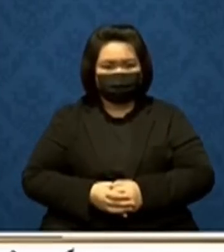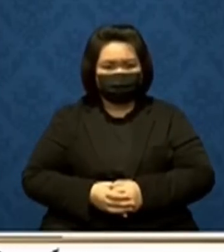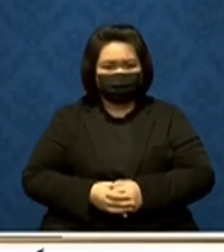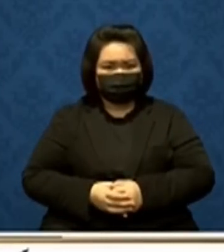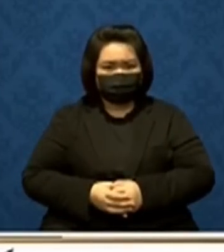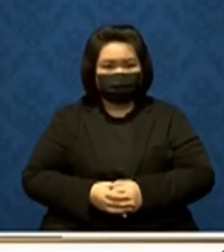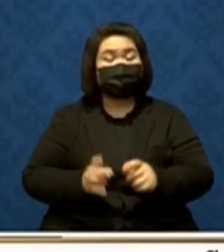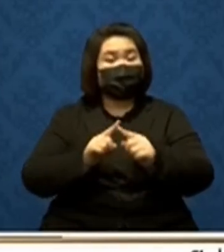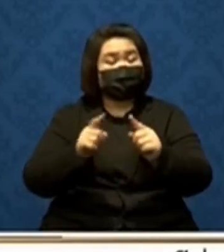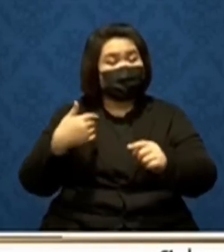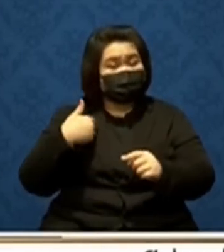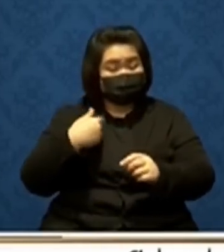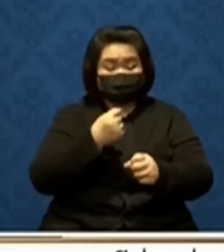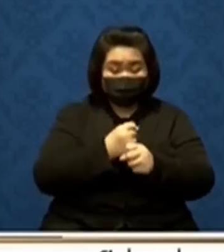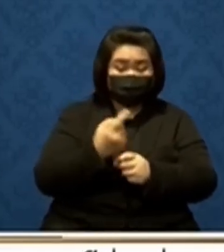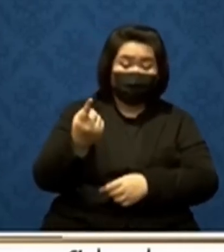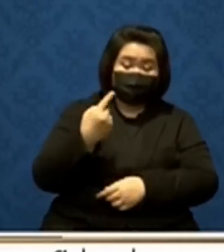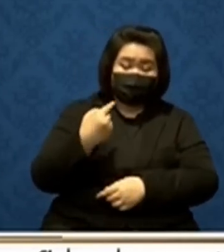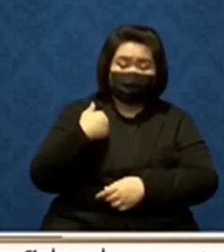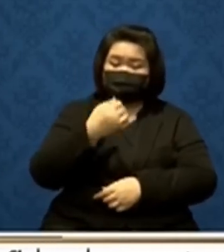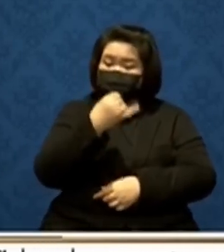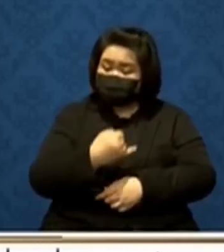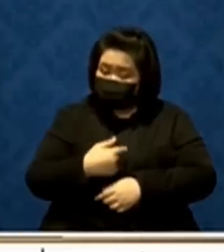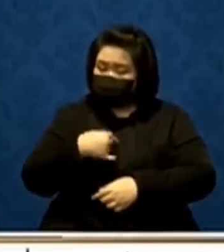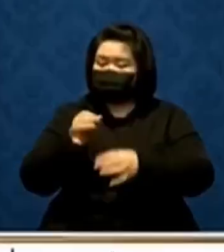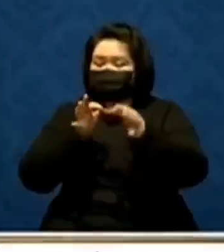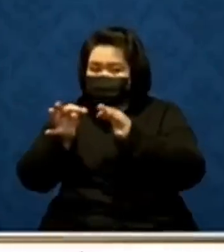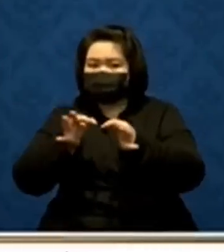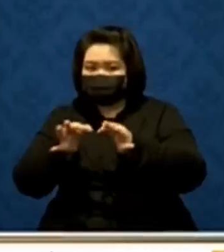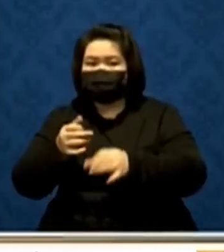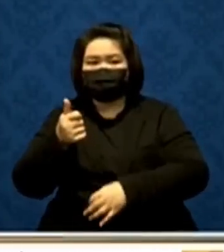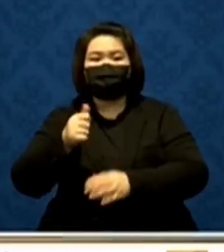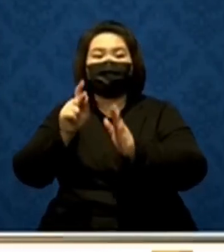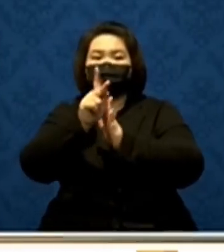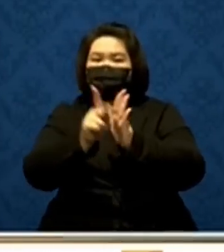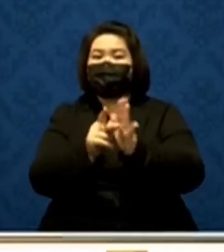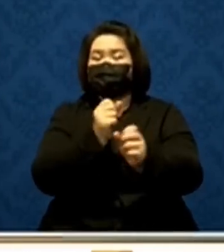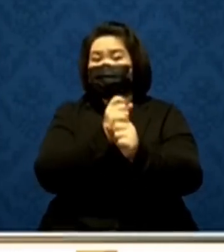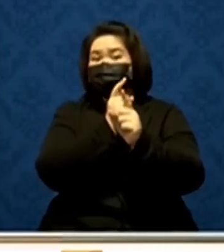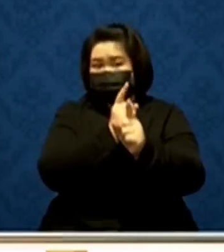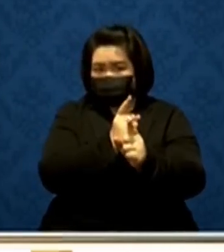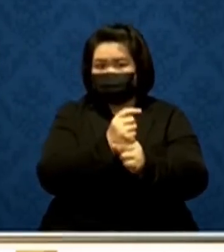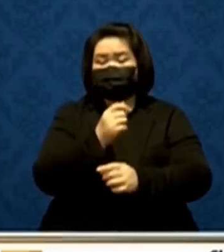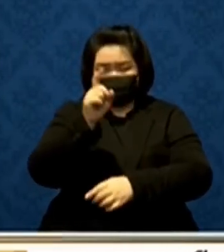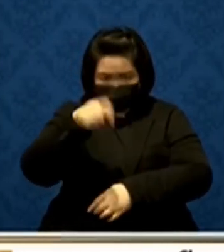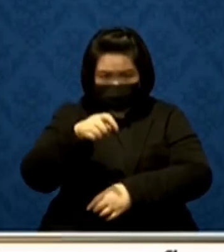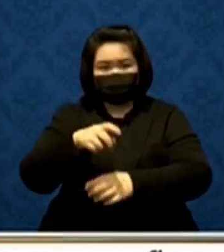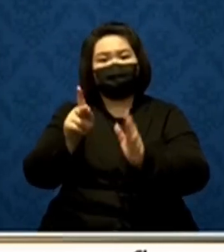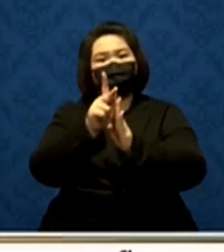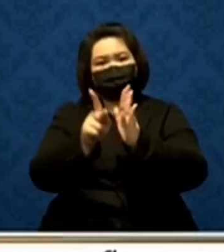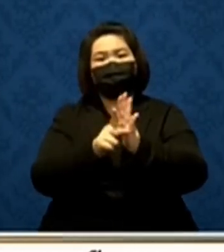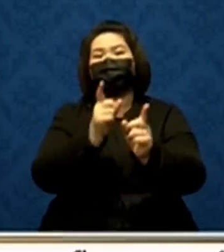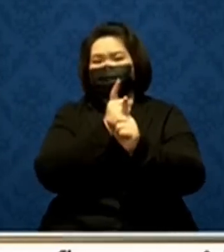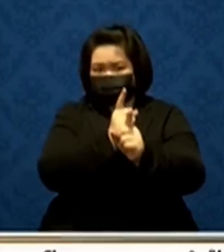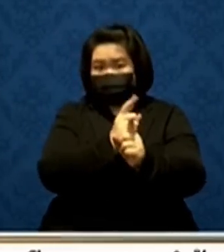มีความคืบหน้าในทุกกรณีตามขั้นตอนกระบวนการกฎหมายเพราะถ้านอกกฎหมายเมื่อไหร่จะเป็นมอกมานั้นนั่นคือการ